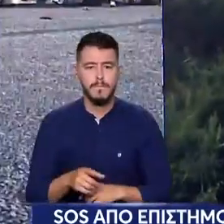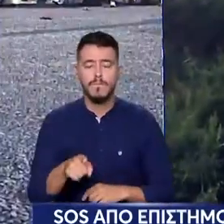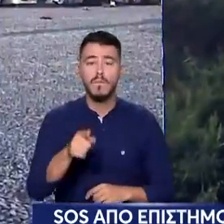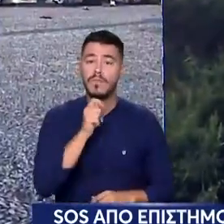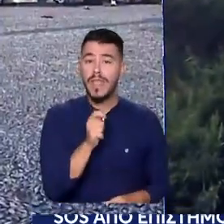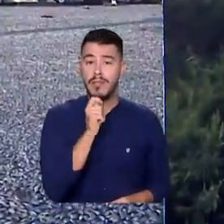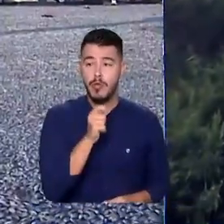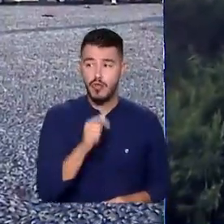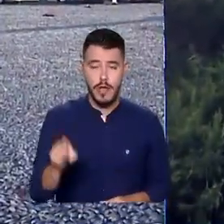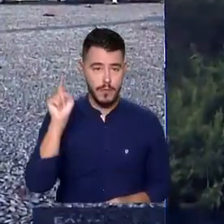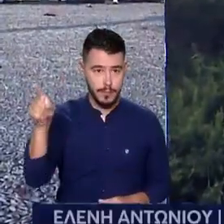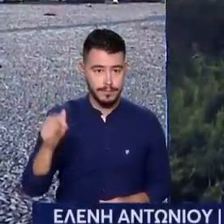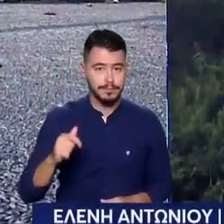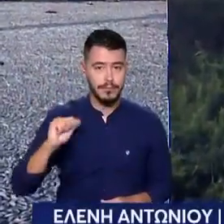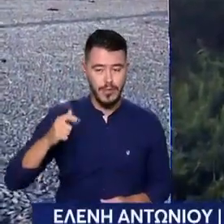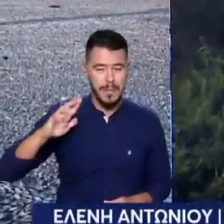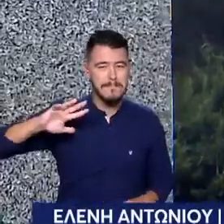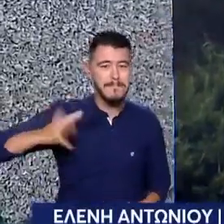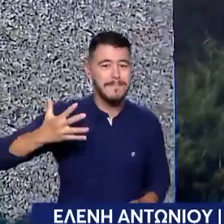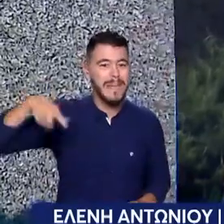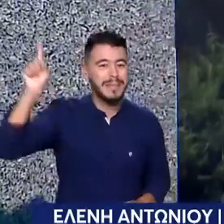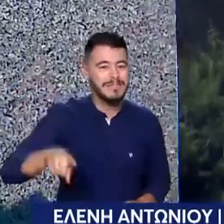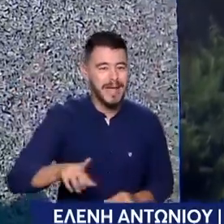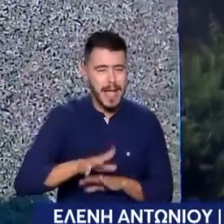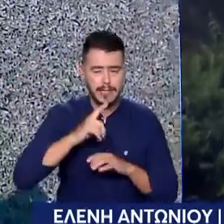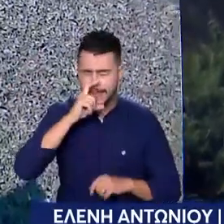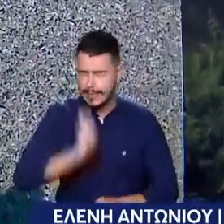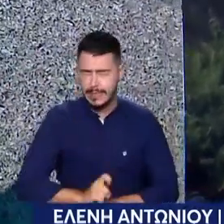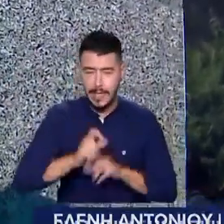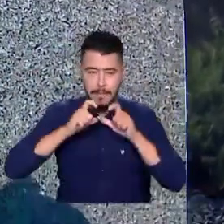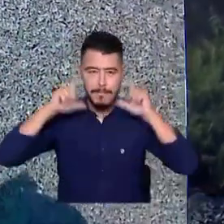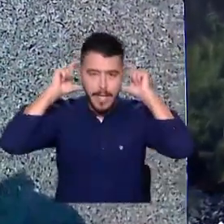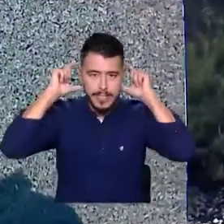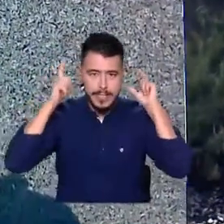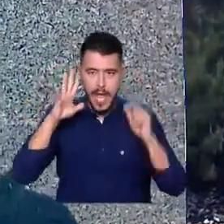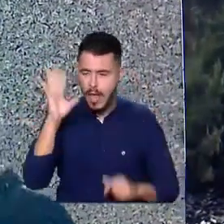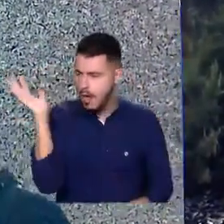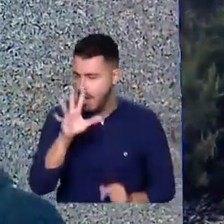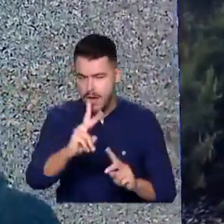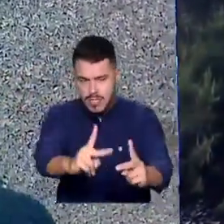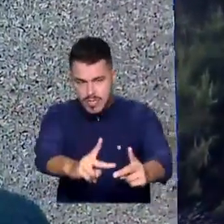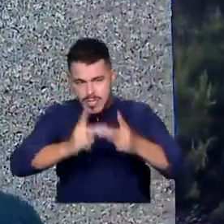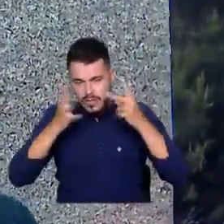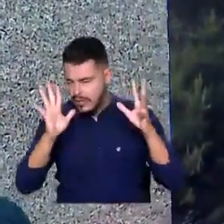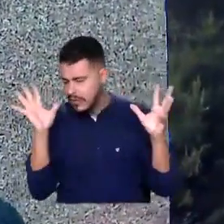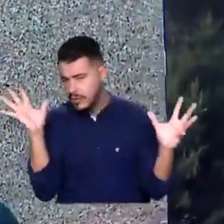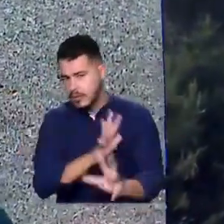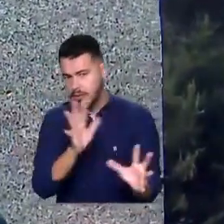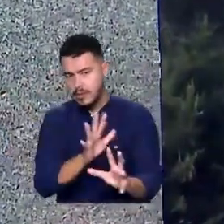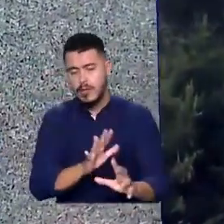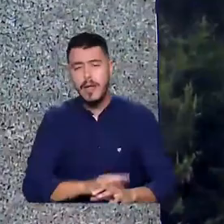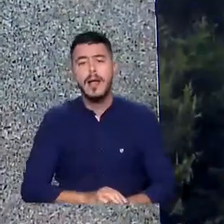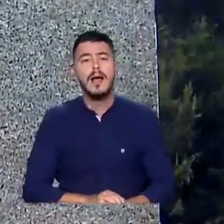αυτό που συμβαίνει. Δεν στέκεται άνθρωπος στην περιοχή χωρίς μάσκα, όπως τη φοράει και η Ελένη. Και η κατάσταση δυστυχώς